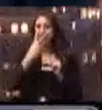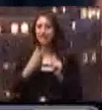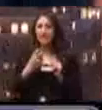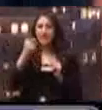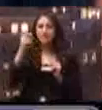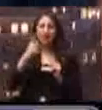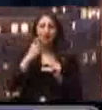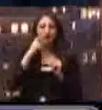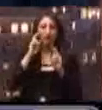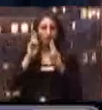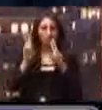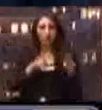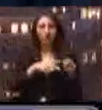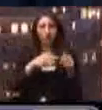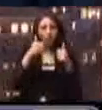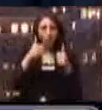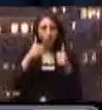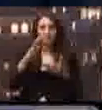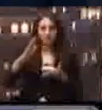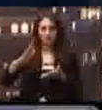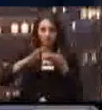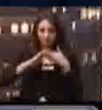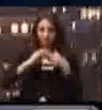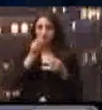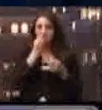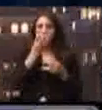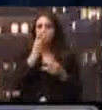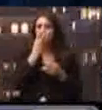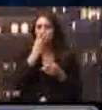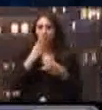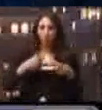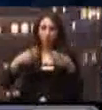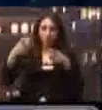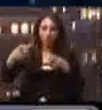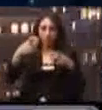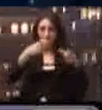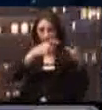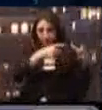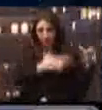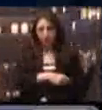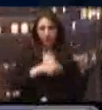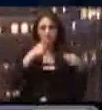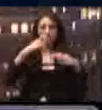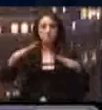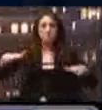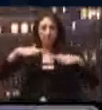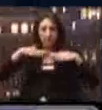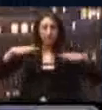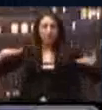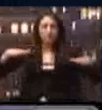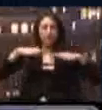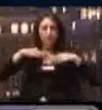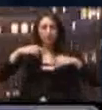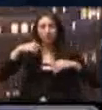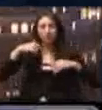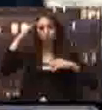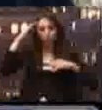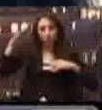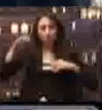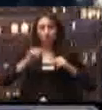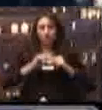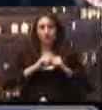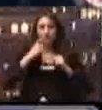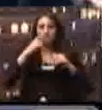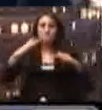وهو كويس يعني اللي هو ج بس على المنطقه المنطقه فعلا محتاجه وتستحق ونشكره جدا